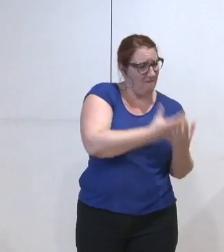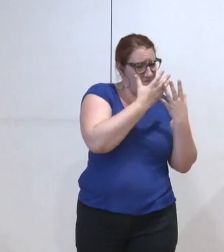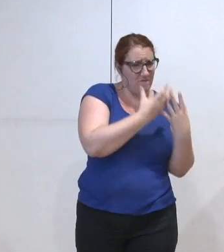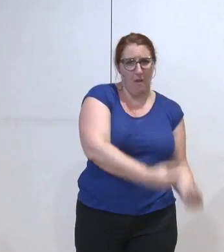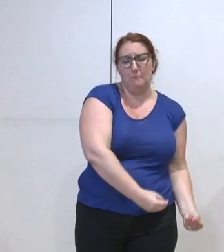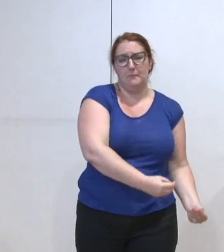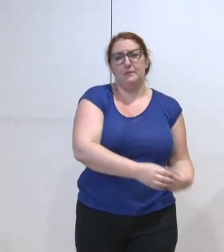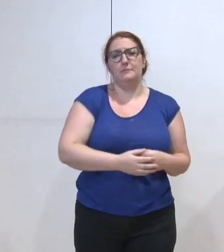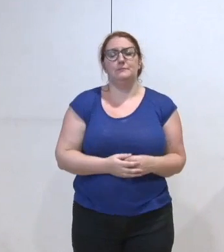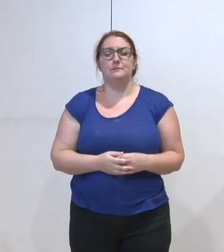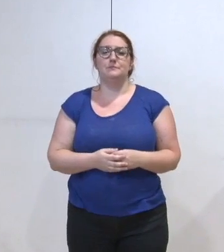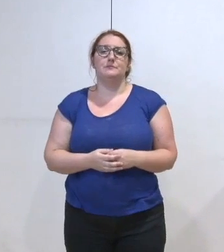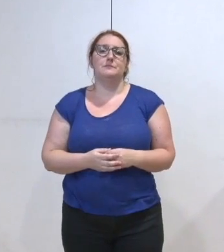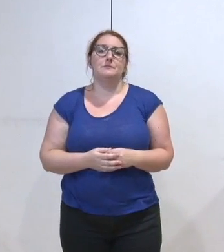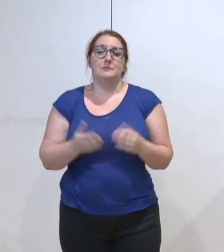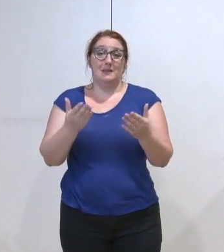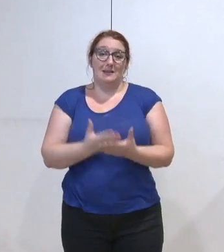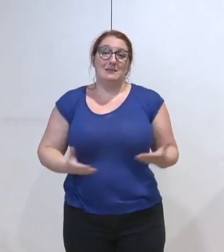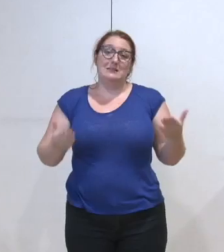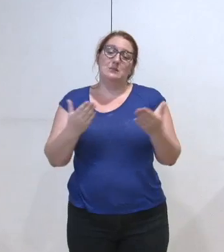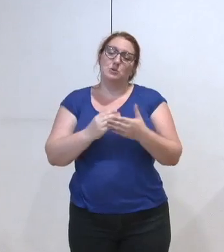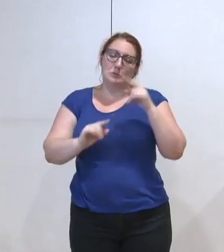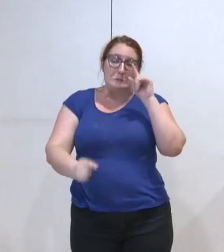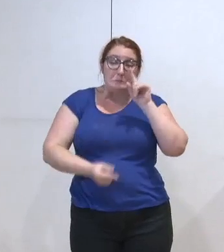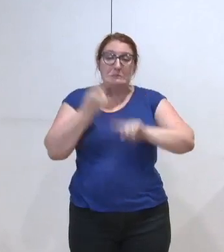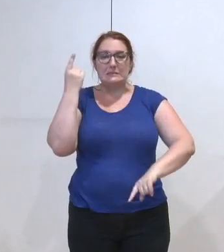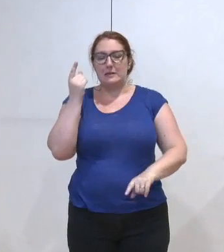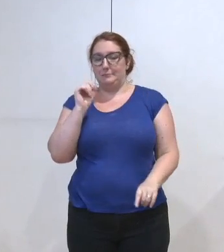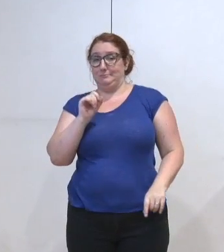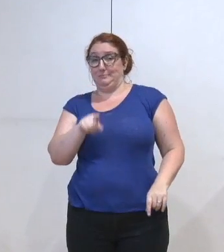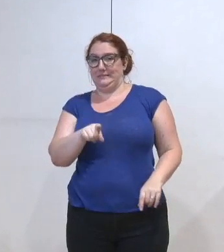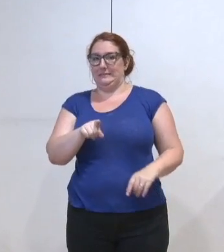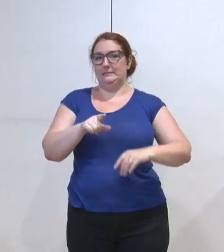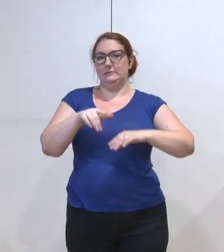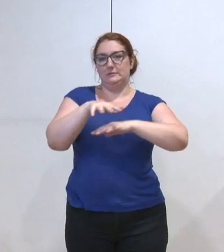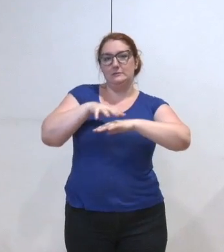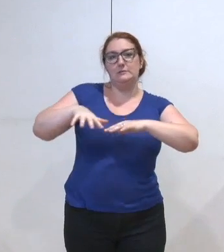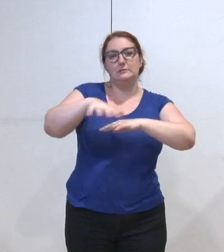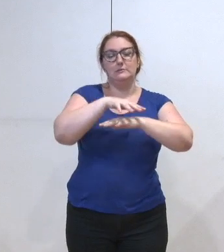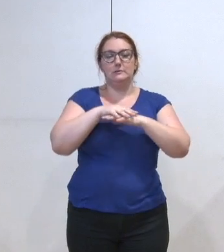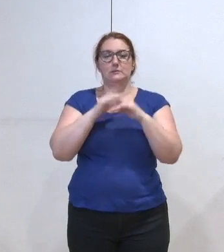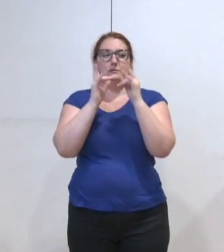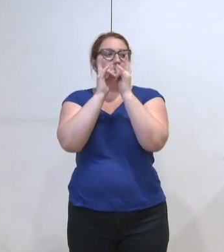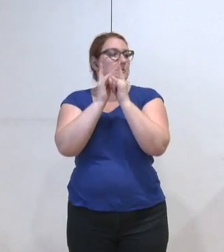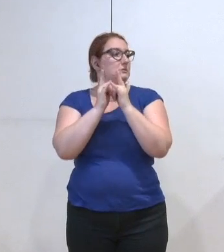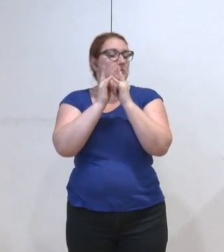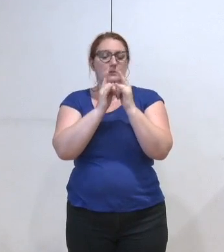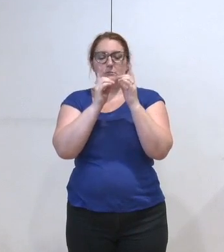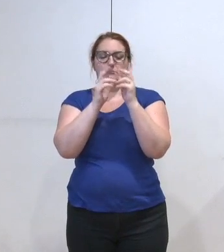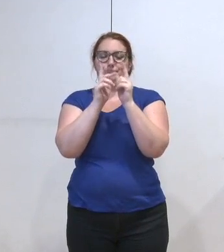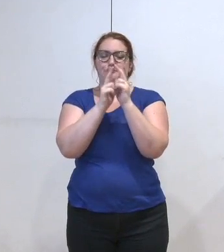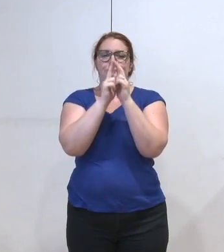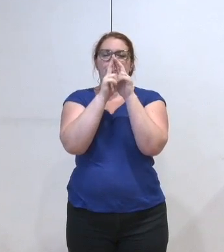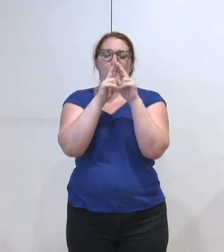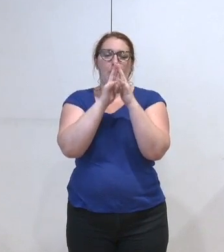bas il existe une situation un peu particulière dans le secteur Notre-Dame de Grenoble où en fait la